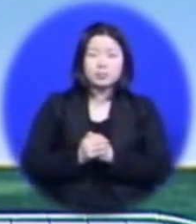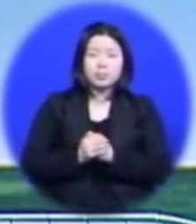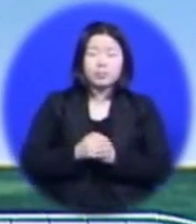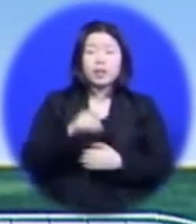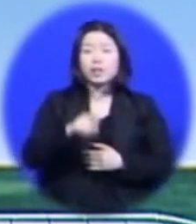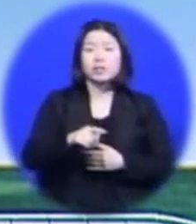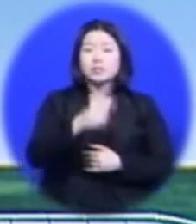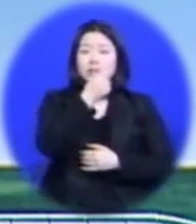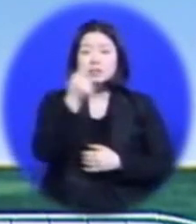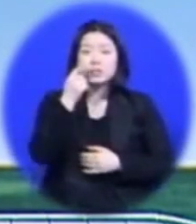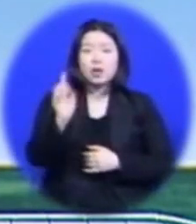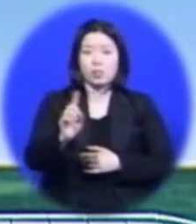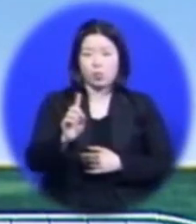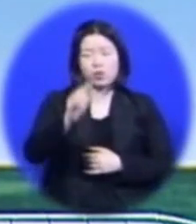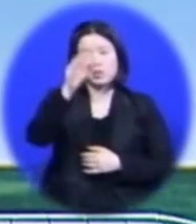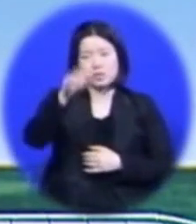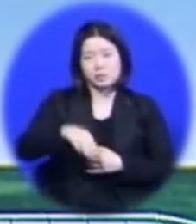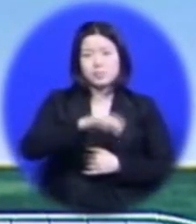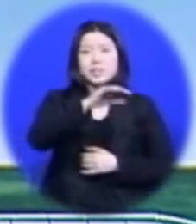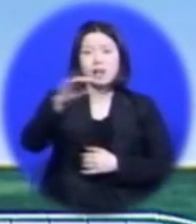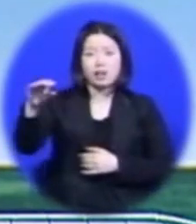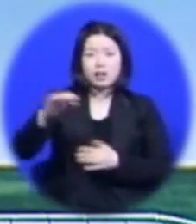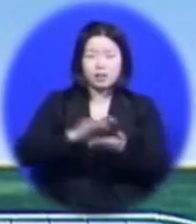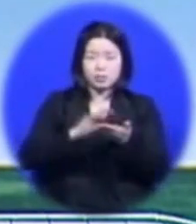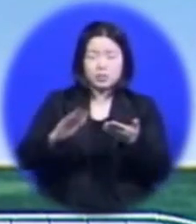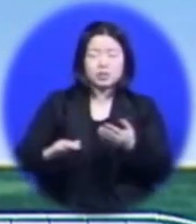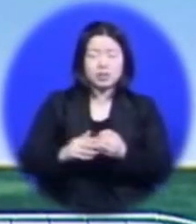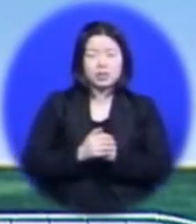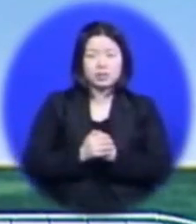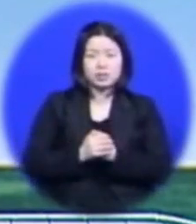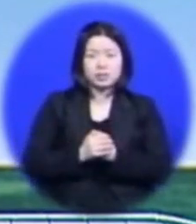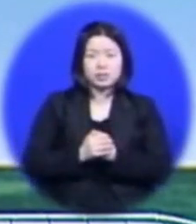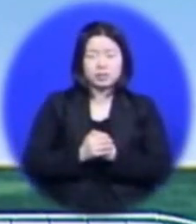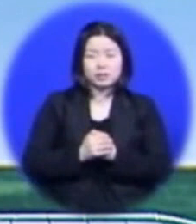그게 그 증거가 십자가예요. 십자가.